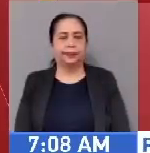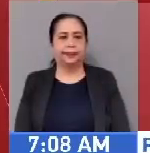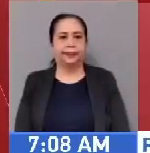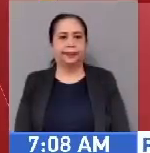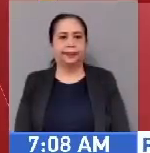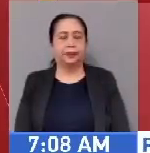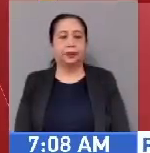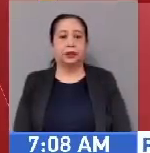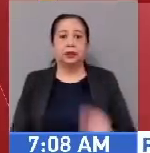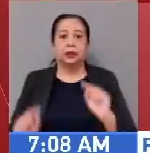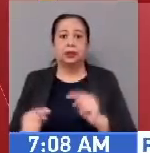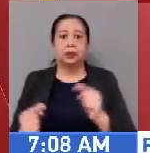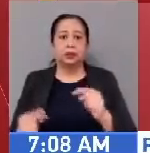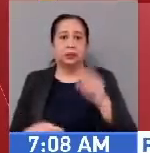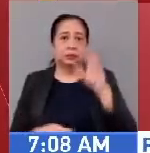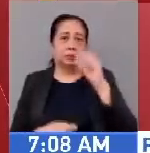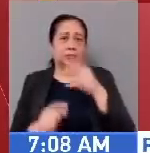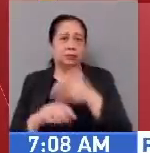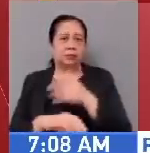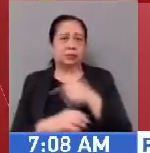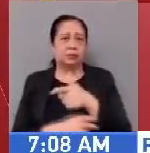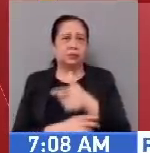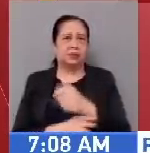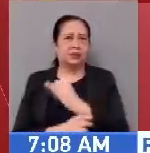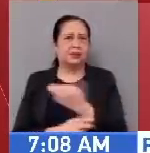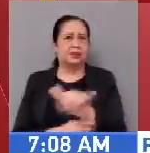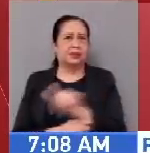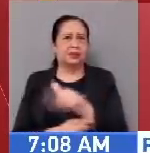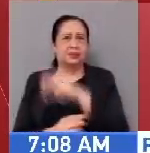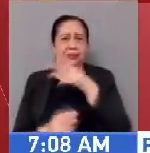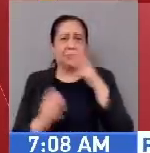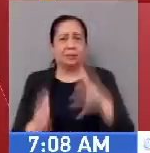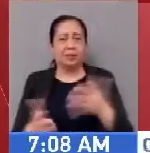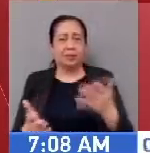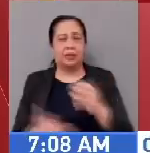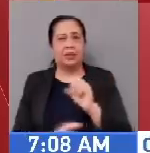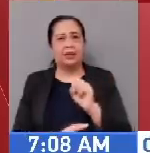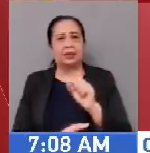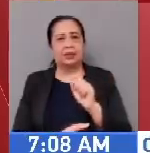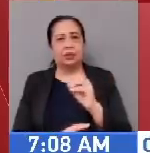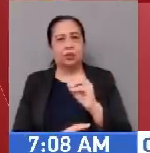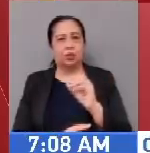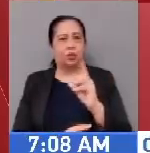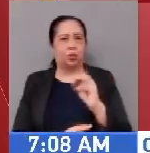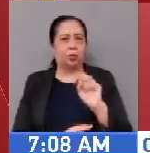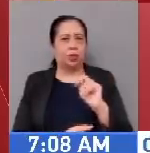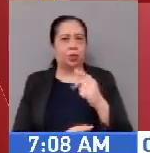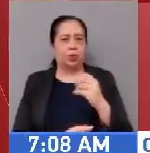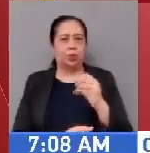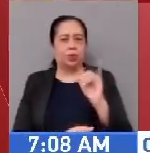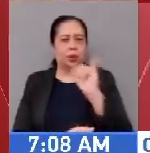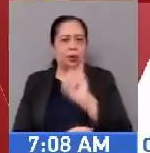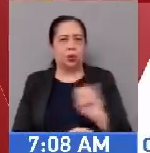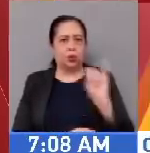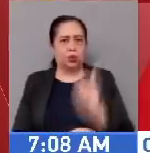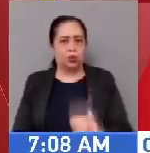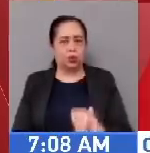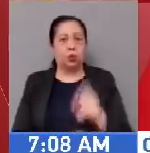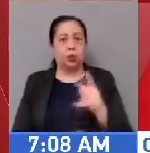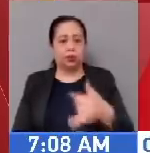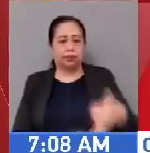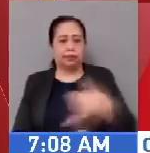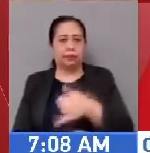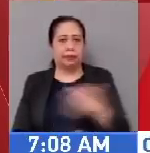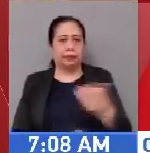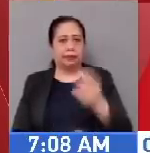isang lalaki matapos barilin ang kapwa niya magsasaka sa Santo Domingo, Ilocos Sur. Ayon po sa pulisya, nag-inuman sina Salvador